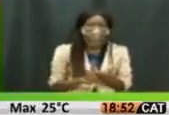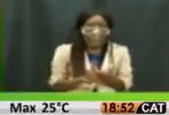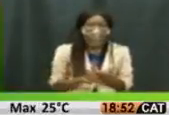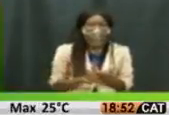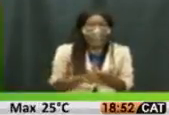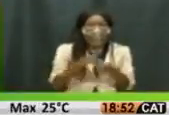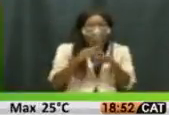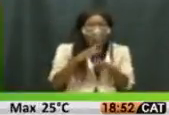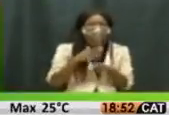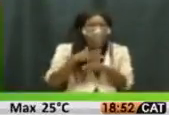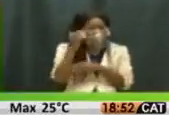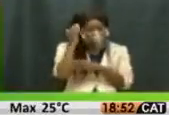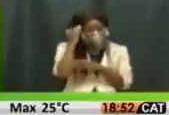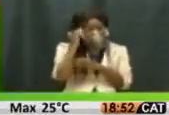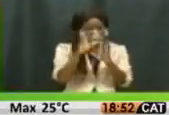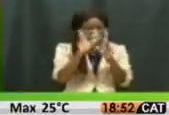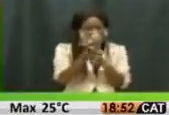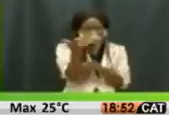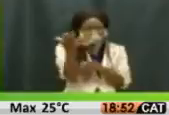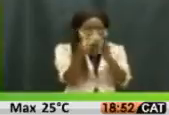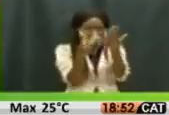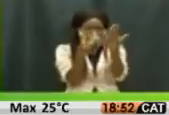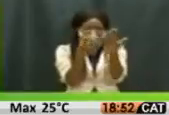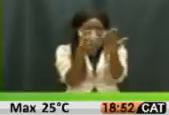ndipo tikudziwa kuti anthu ena 8